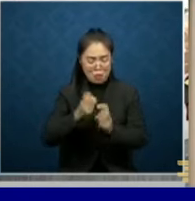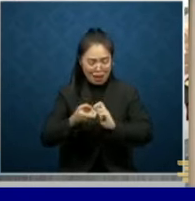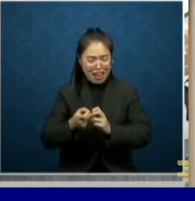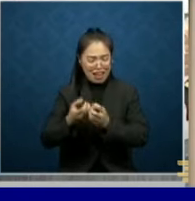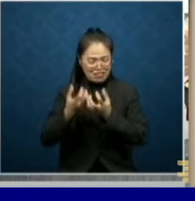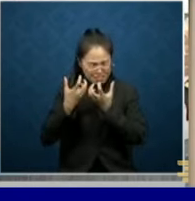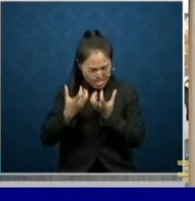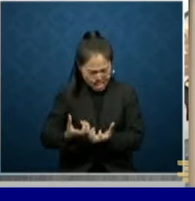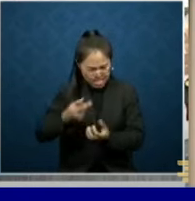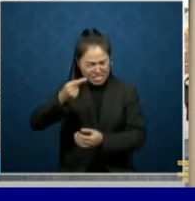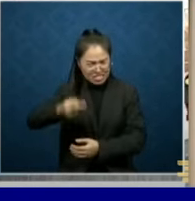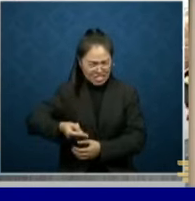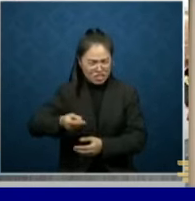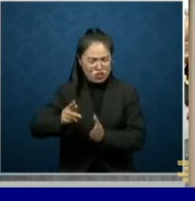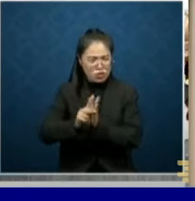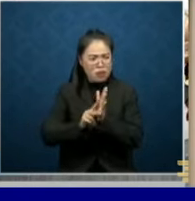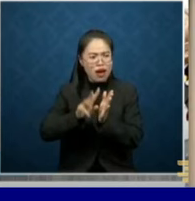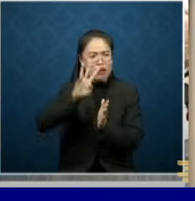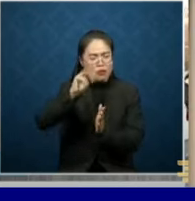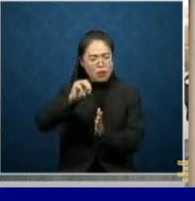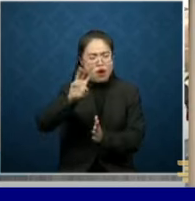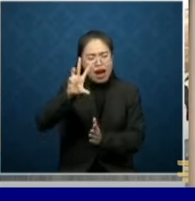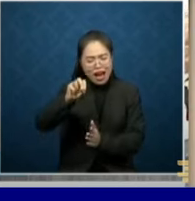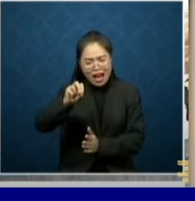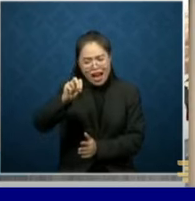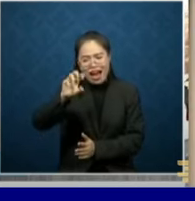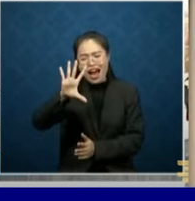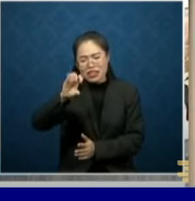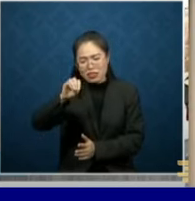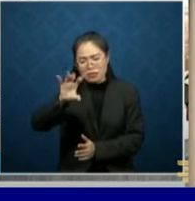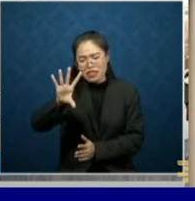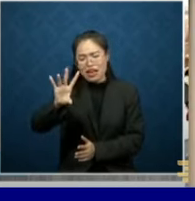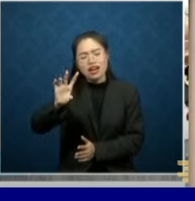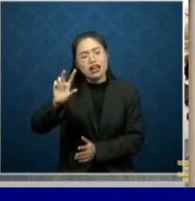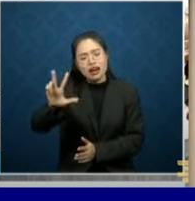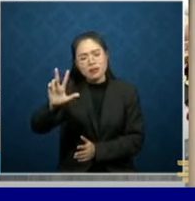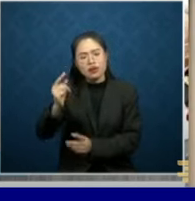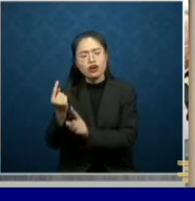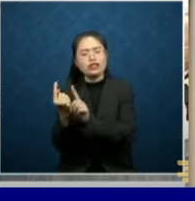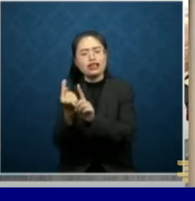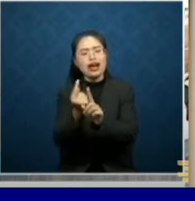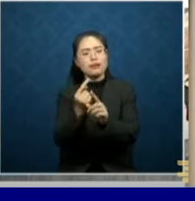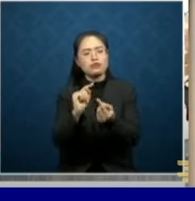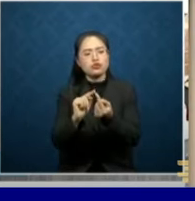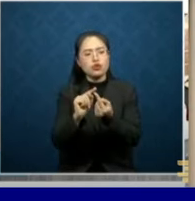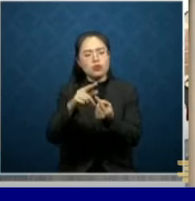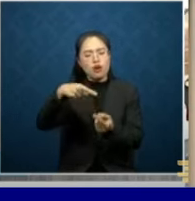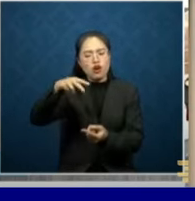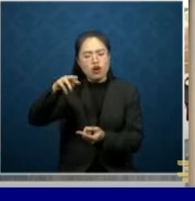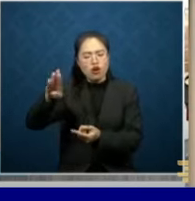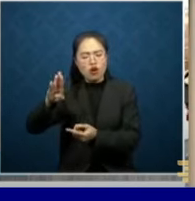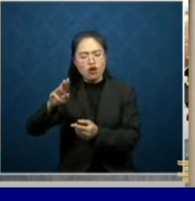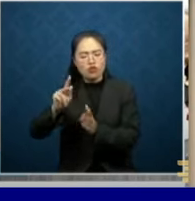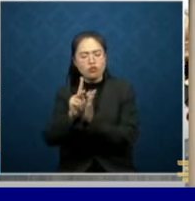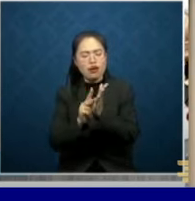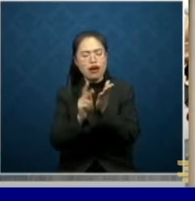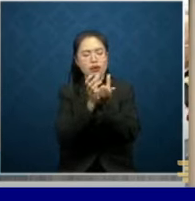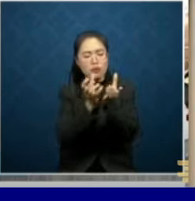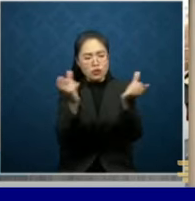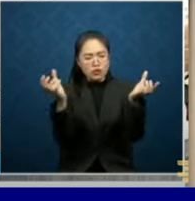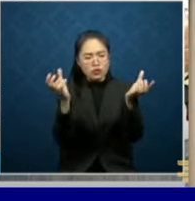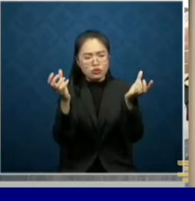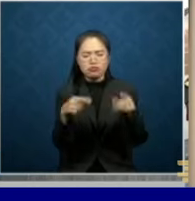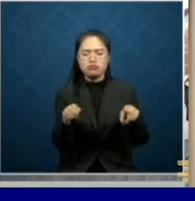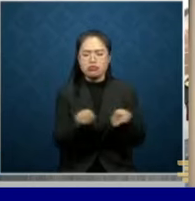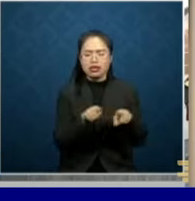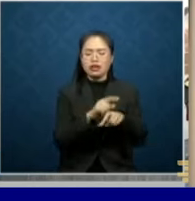มาตรา53เนี่ยท่านก็ต้องใช้ออกพ.ร.ก.พระราชกำหนดตามมาตรา172ของรัฐธรรมนูญเหมือนกับวิกฤตต้